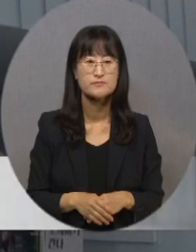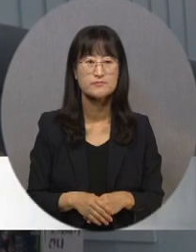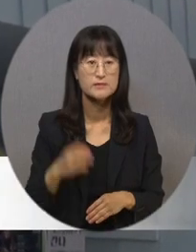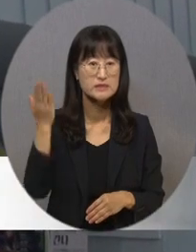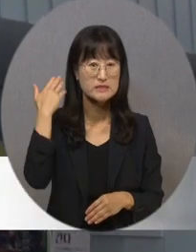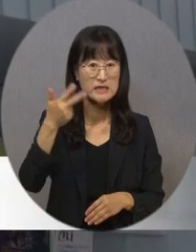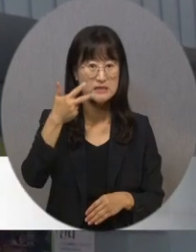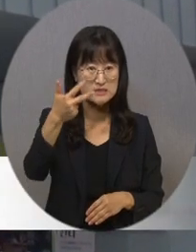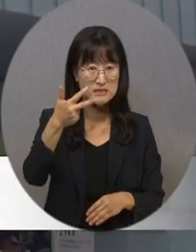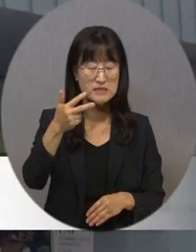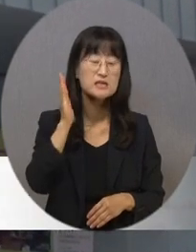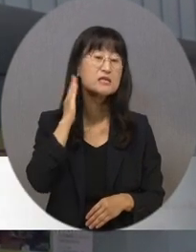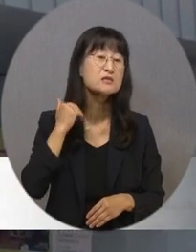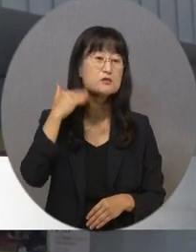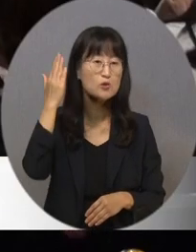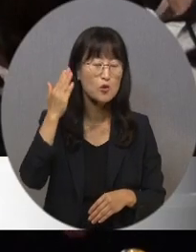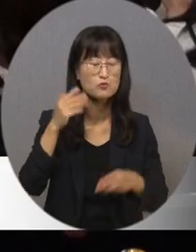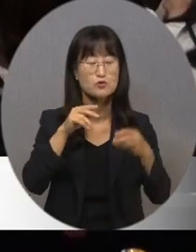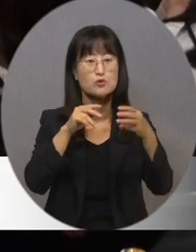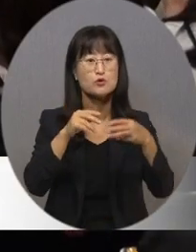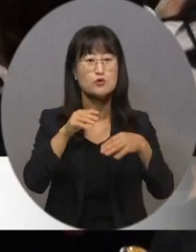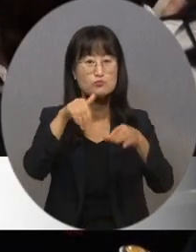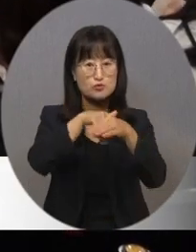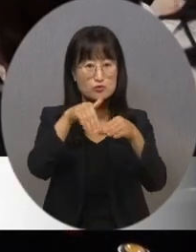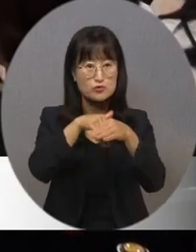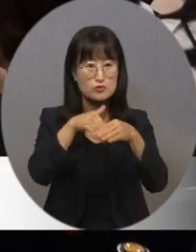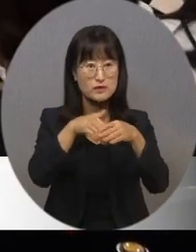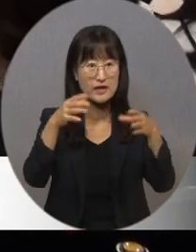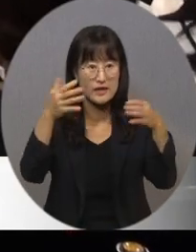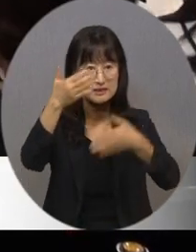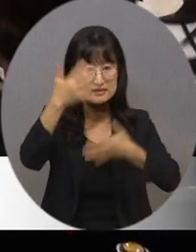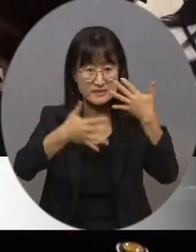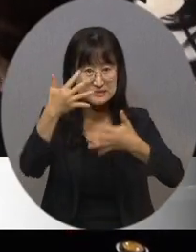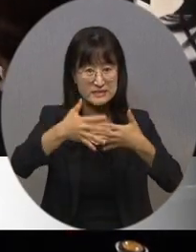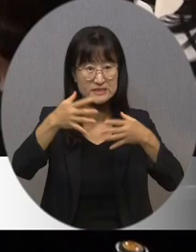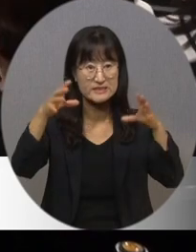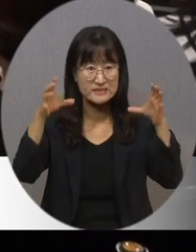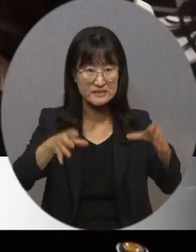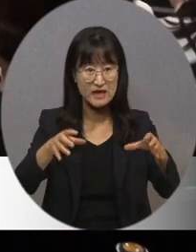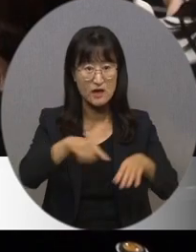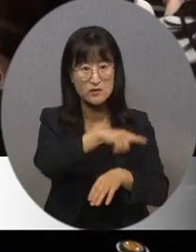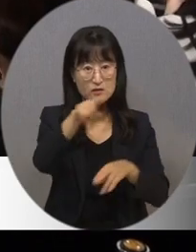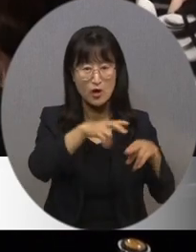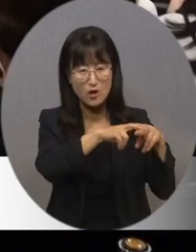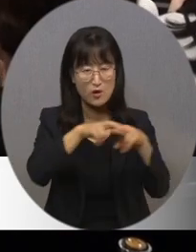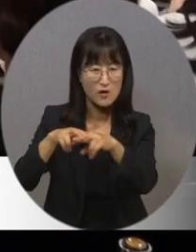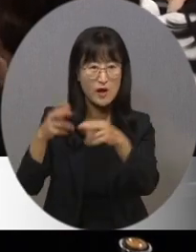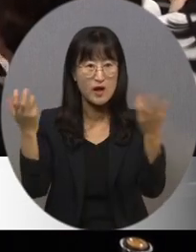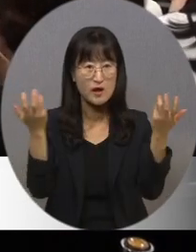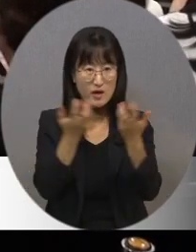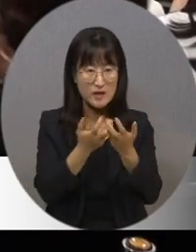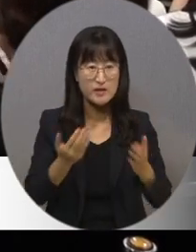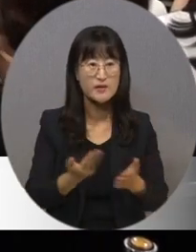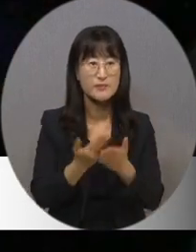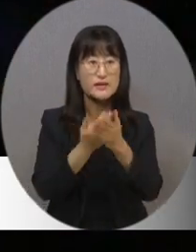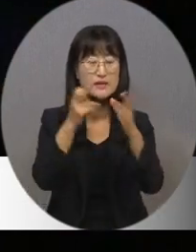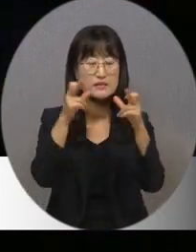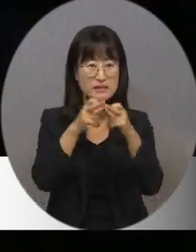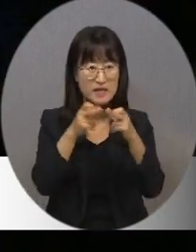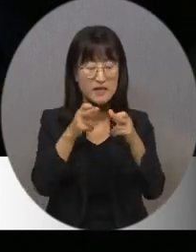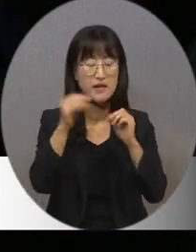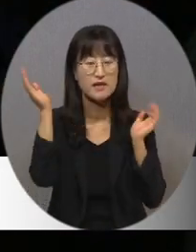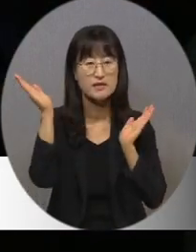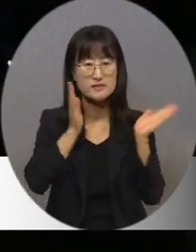지난 7일 의정부 문화원 문예극장 전 좌석이 매진된 연극 발달장애인 극단 민들레의 세